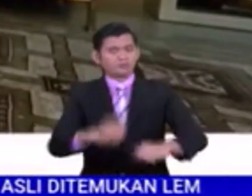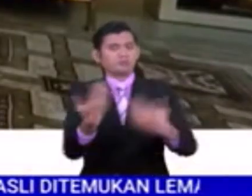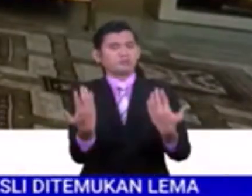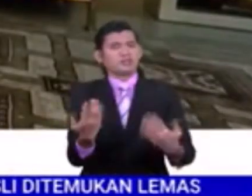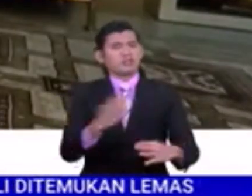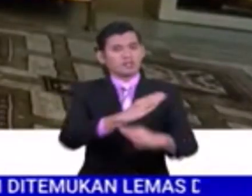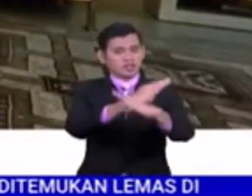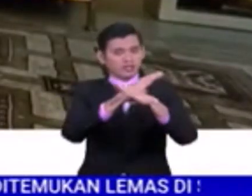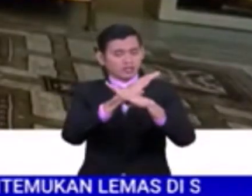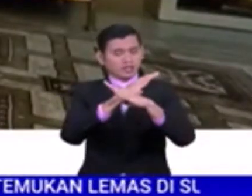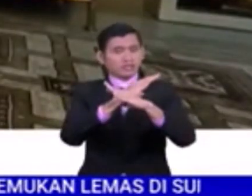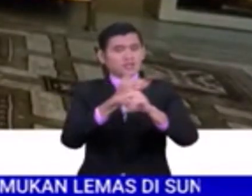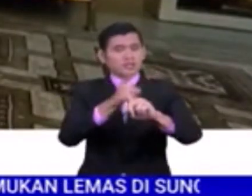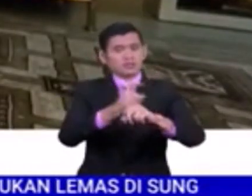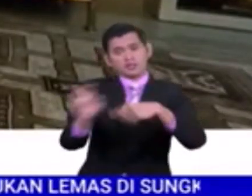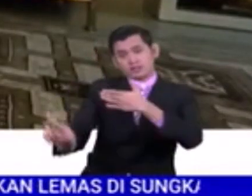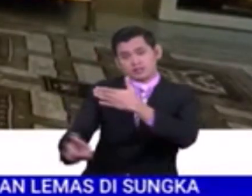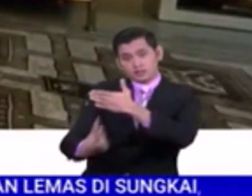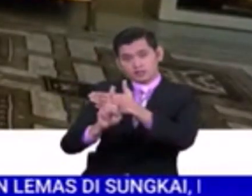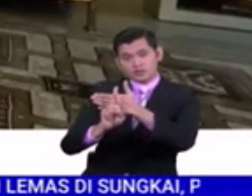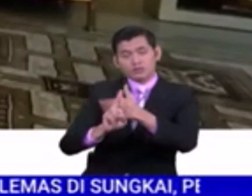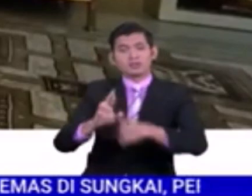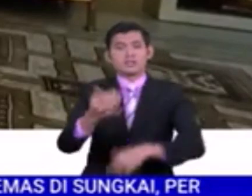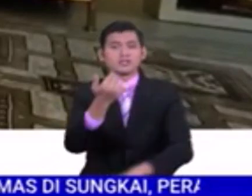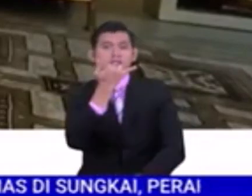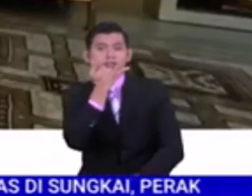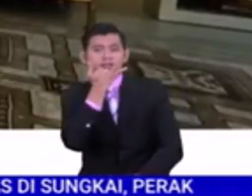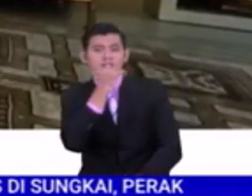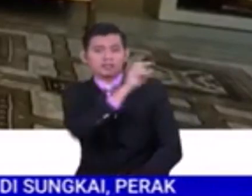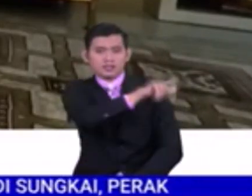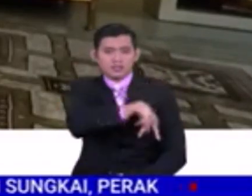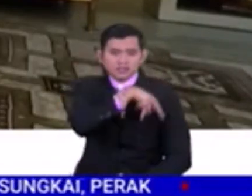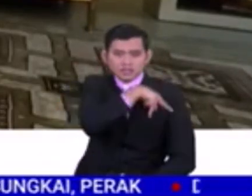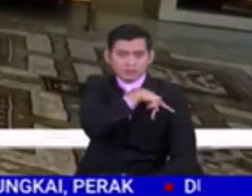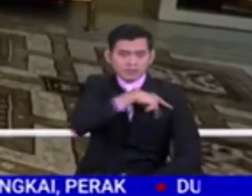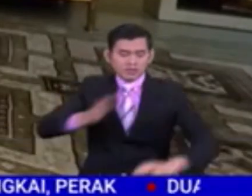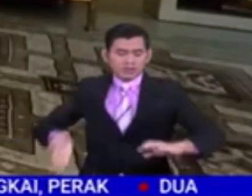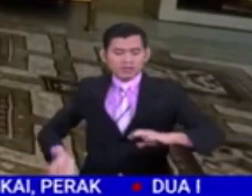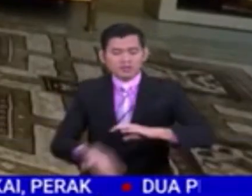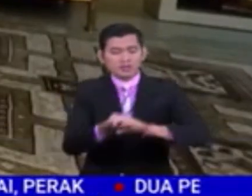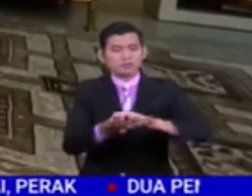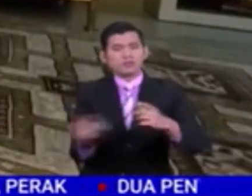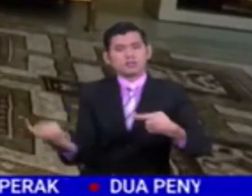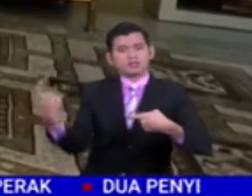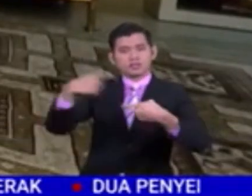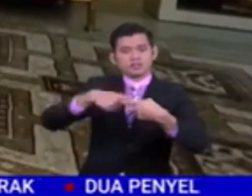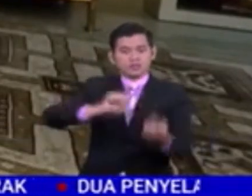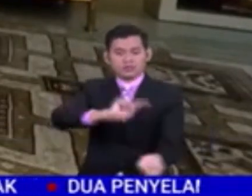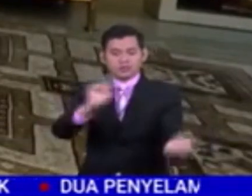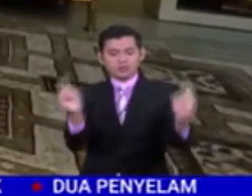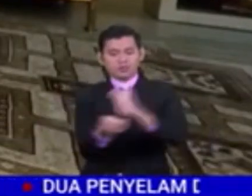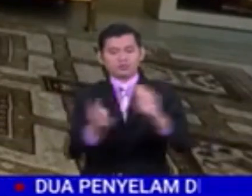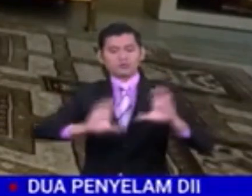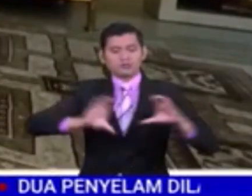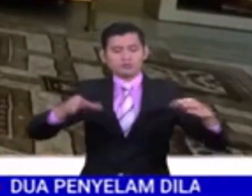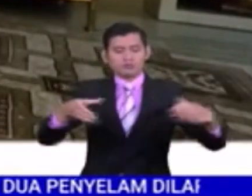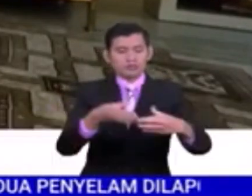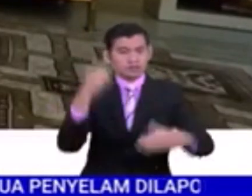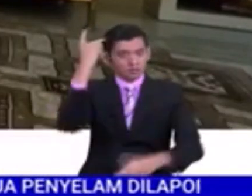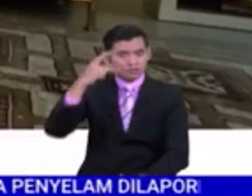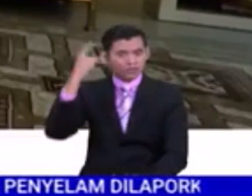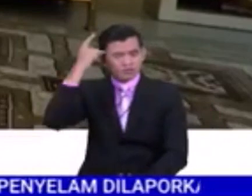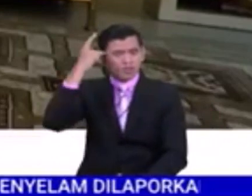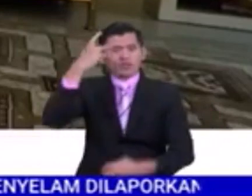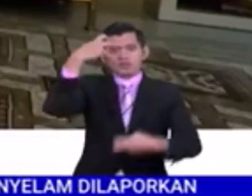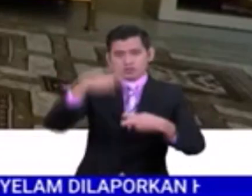berlakunya risiko salah laku atau rasuah yang berkaitan dengan lompat parti ini. Walaupun mungkin sukar untuk kita